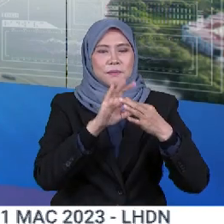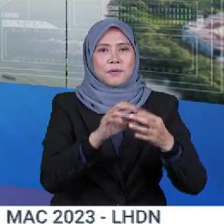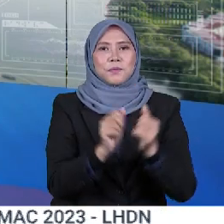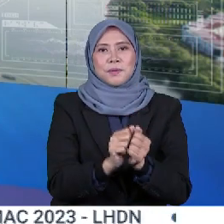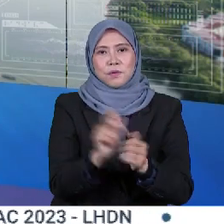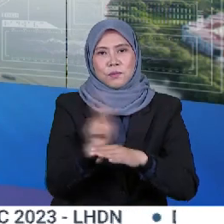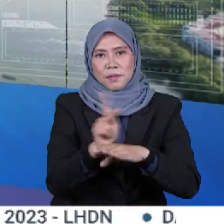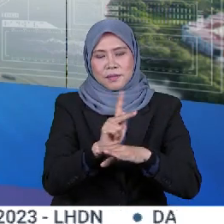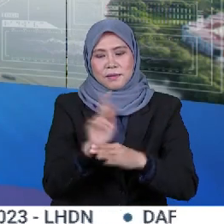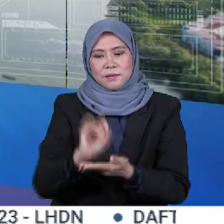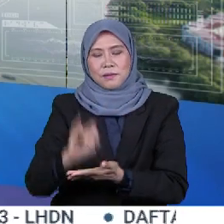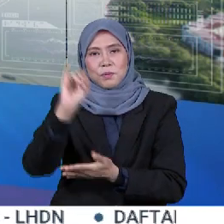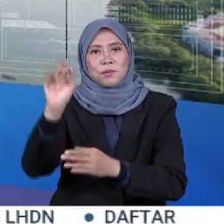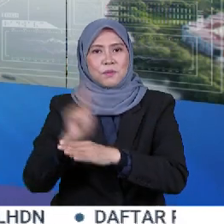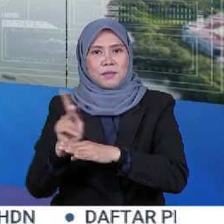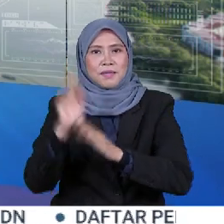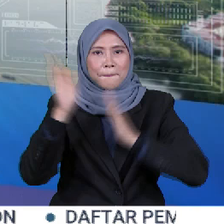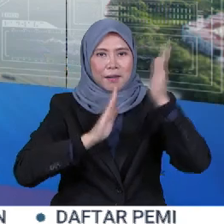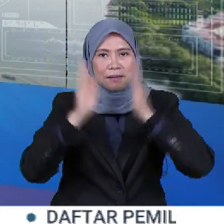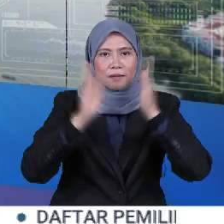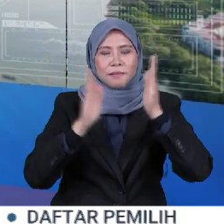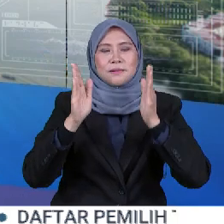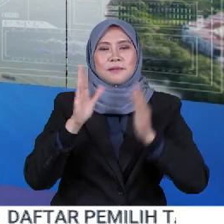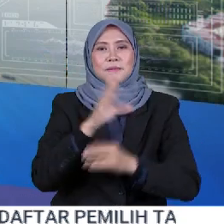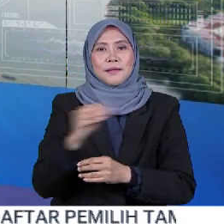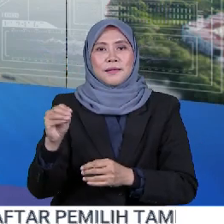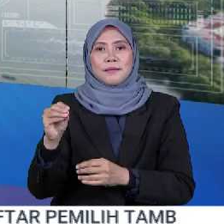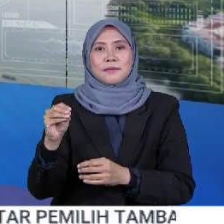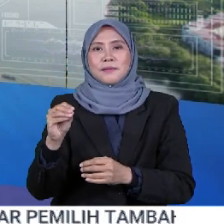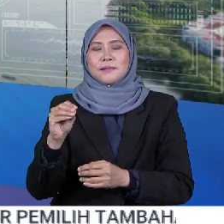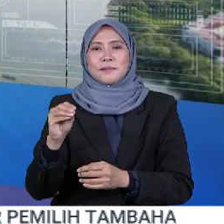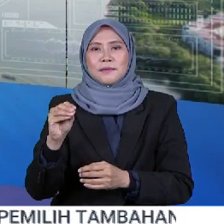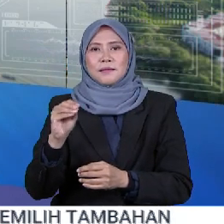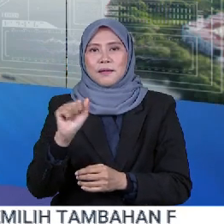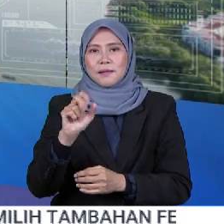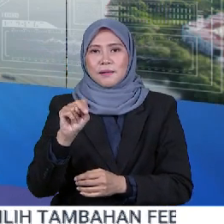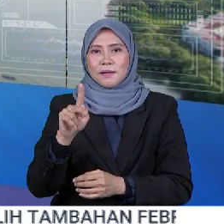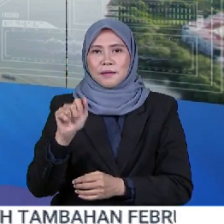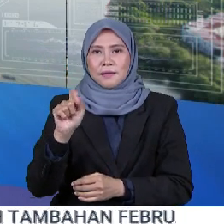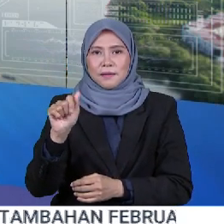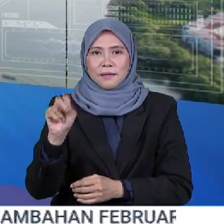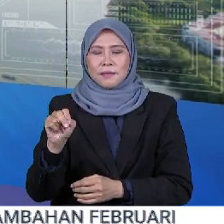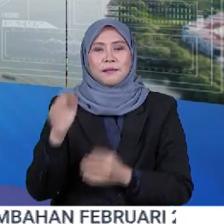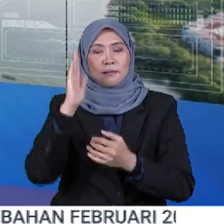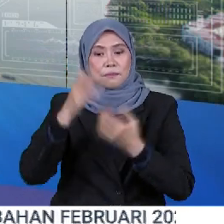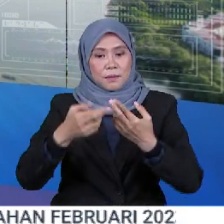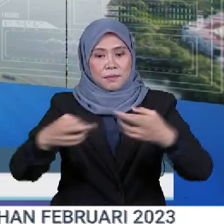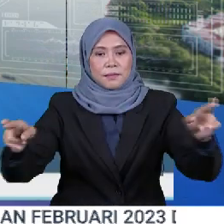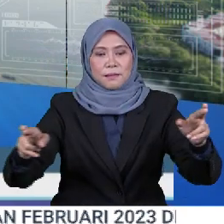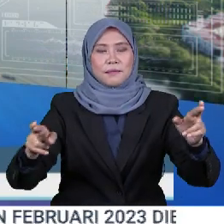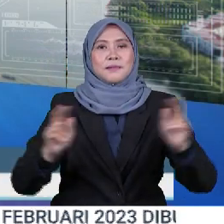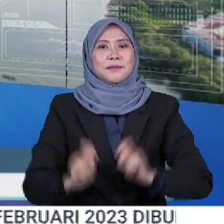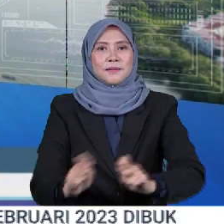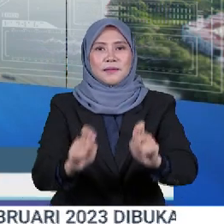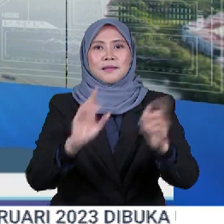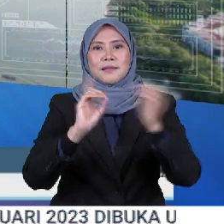Malaysia, Institut Koperasi Malaysia IKMA dan Angkatan Koperasi Kebangsaan Malaysia Berhad melancarkan Pelan